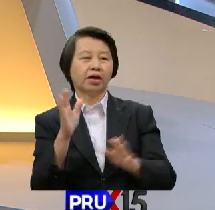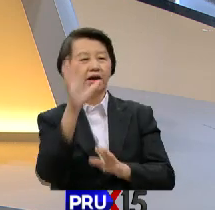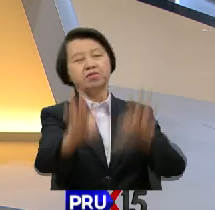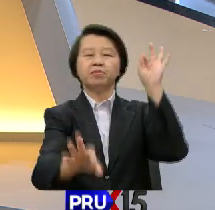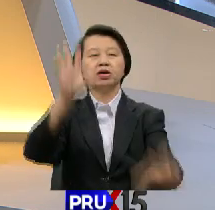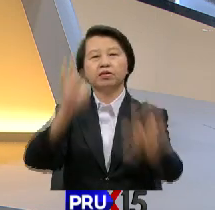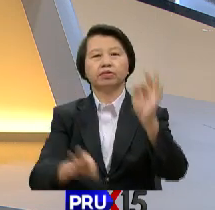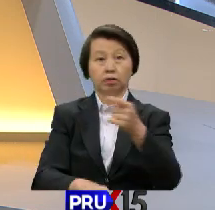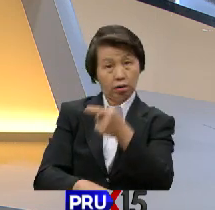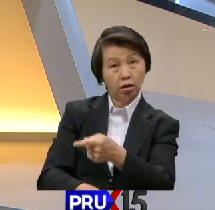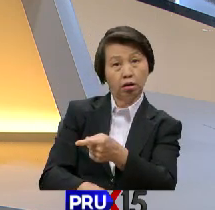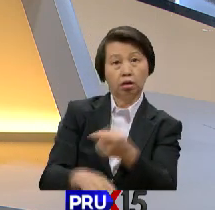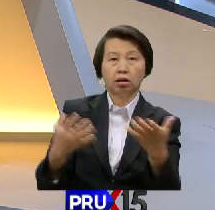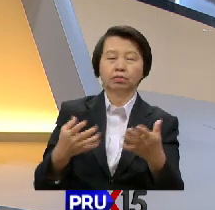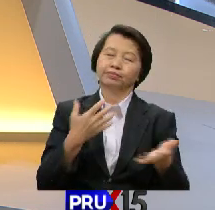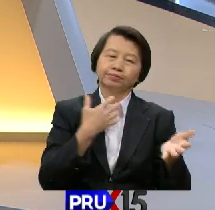tetapi